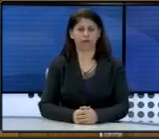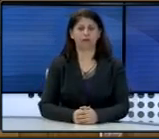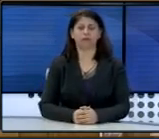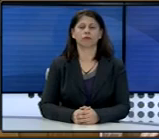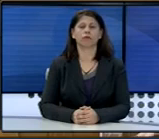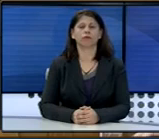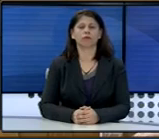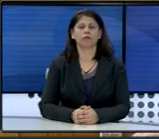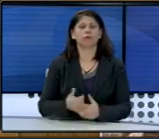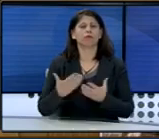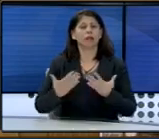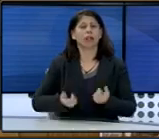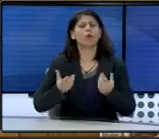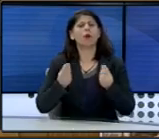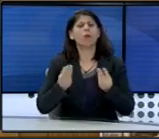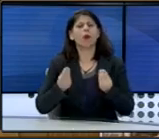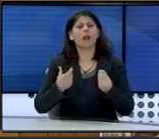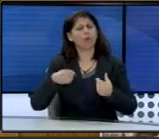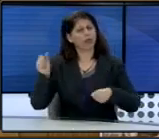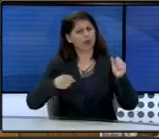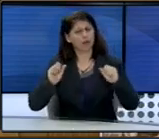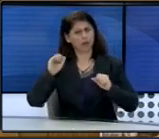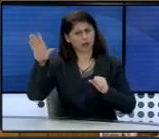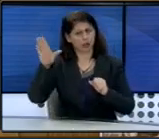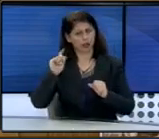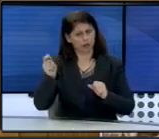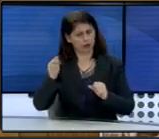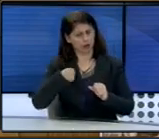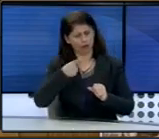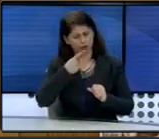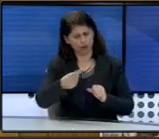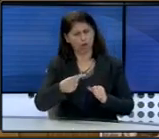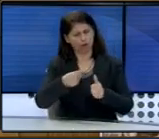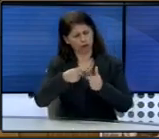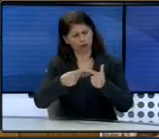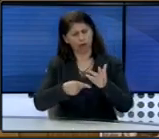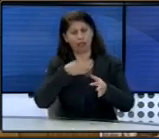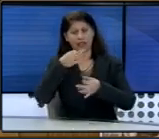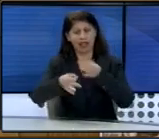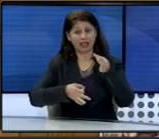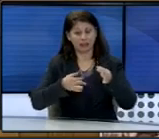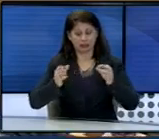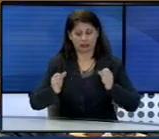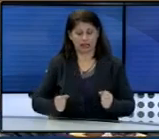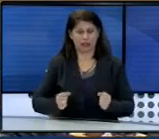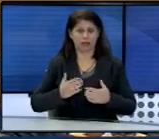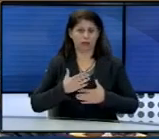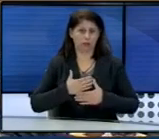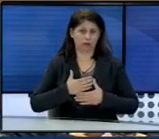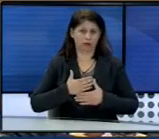Έχουμε πολλά στα οποία διαφωνούμε στην εξωτερική πολιτική. Και θα τα πω. Θα εξηγήσω τη στάση μας.